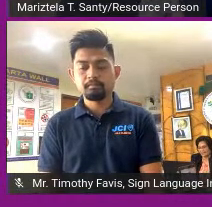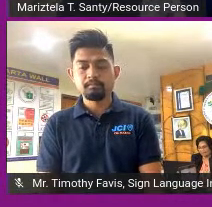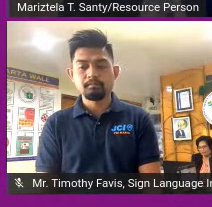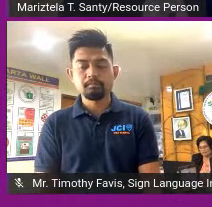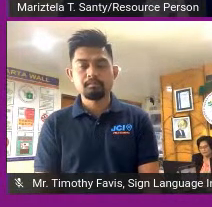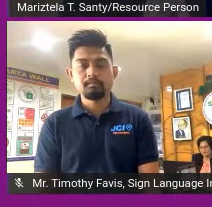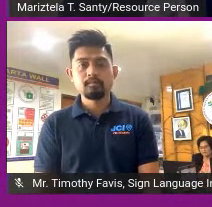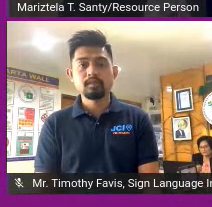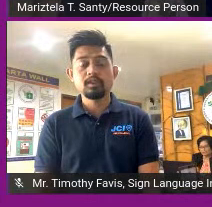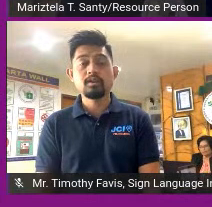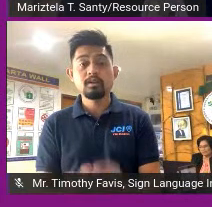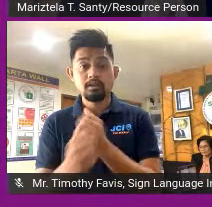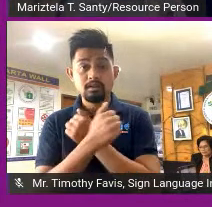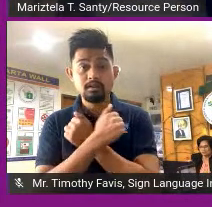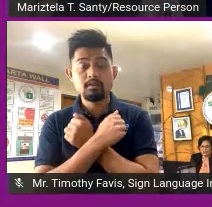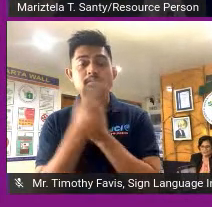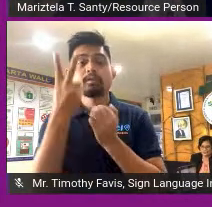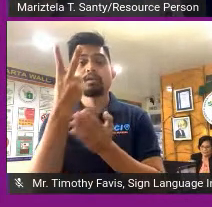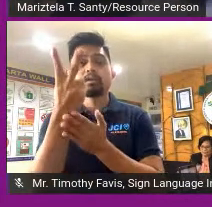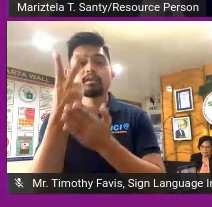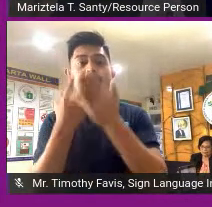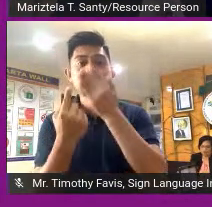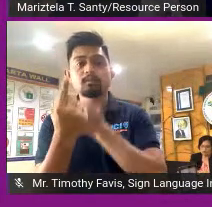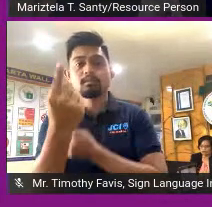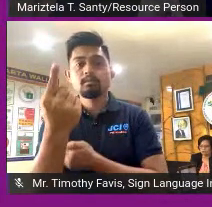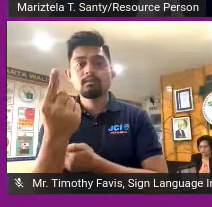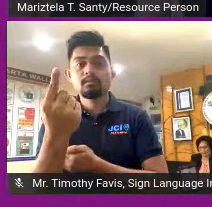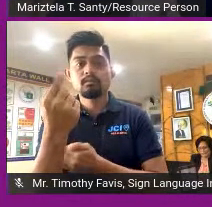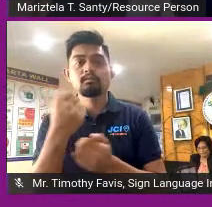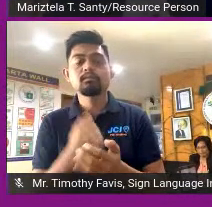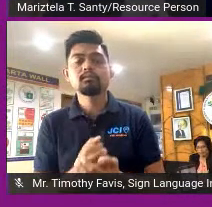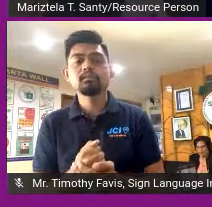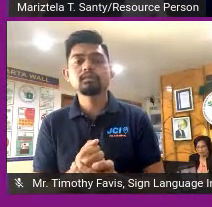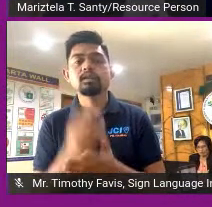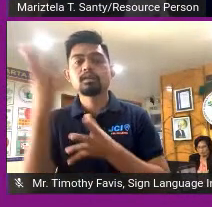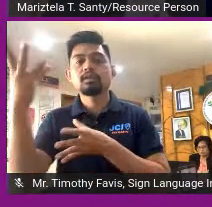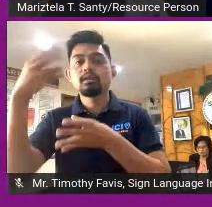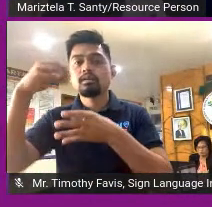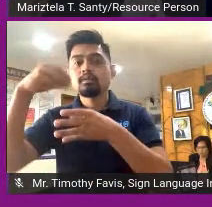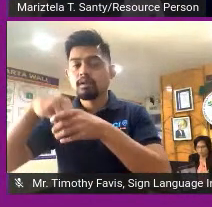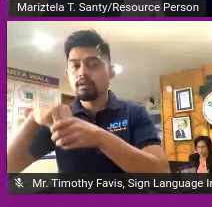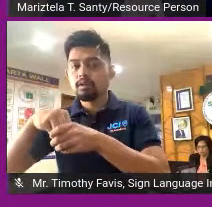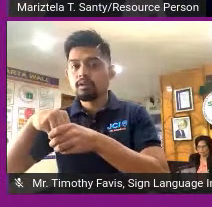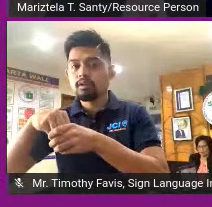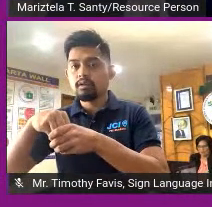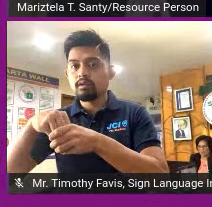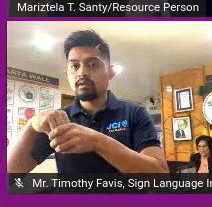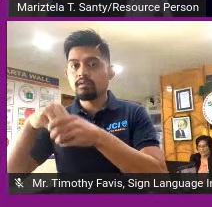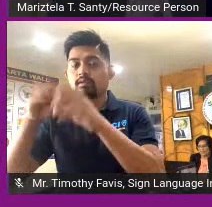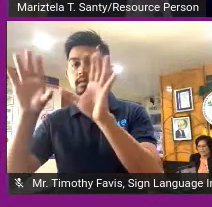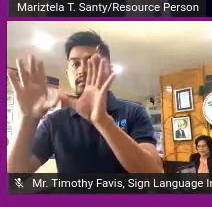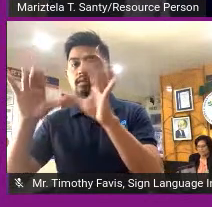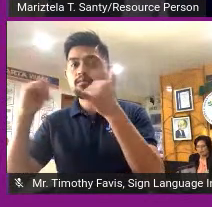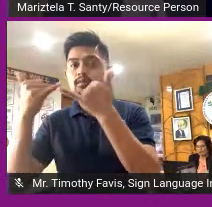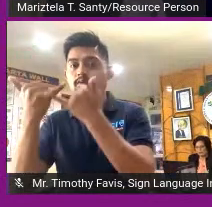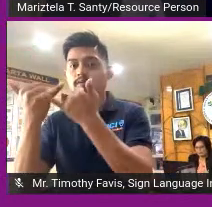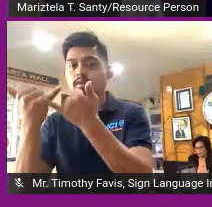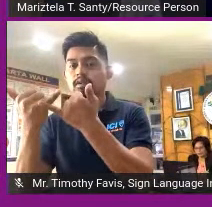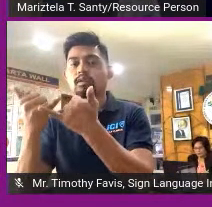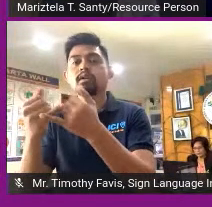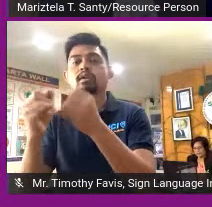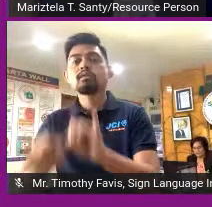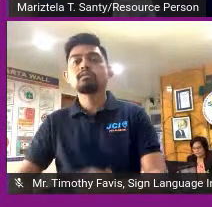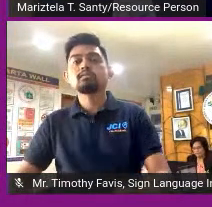oneness and ano. That usually it belongs to panlipunan or your sociocultural. And